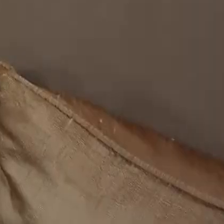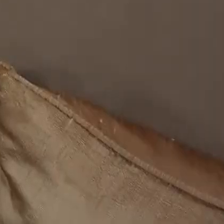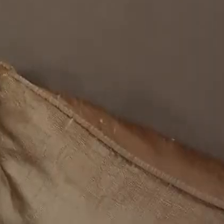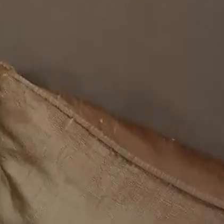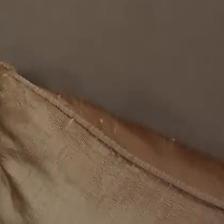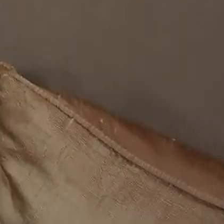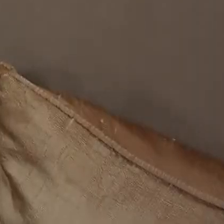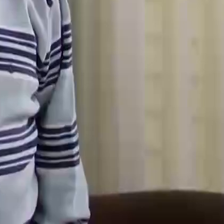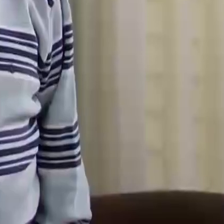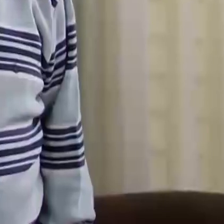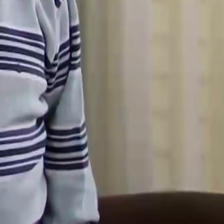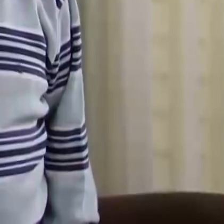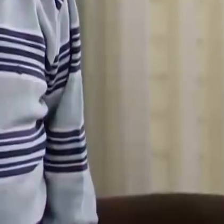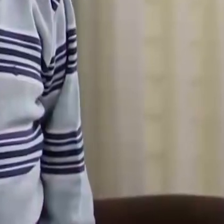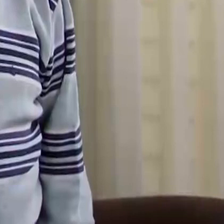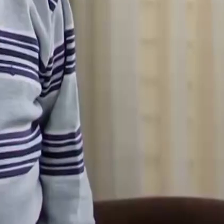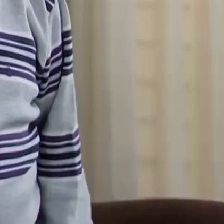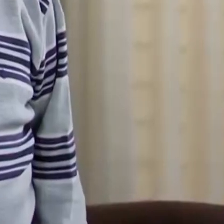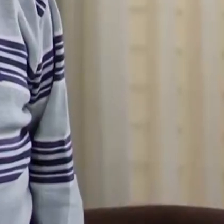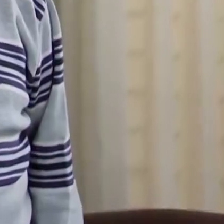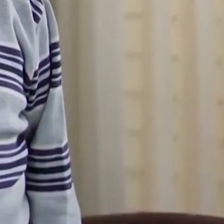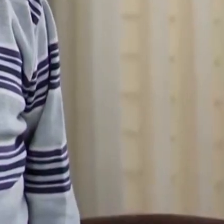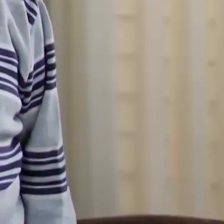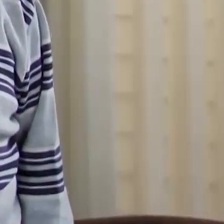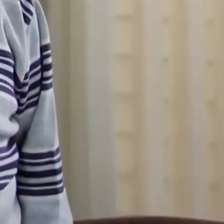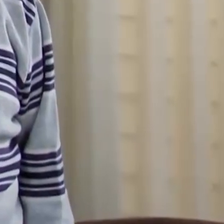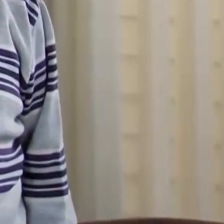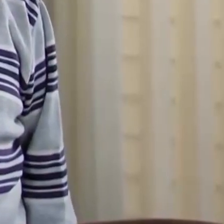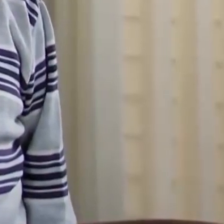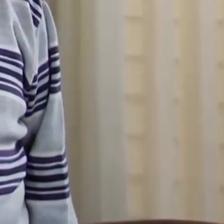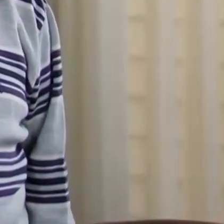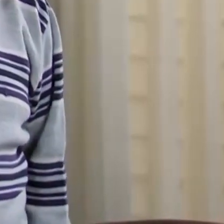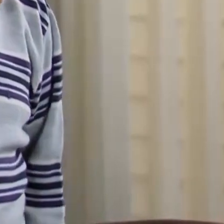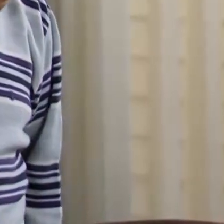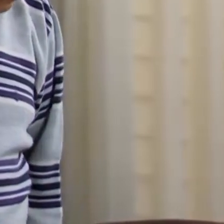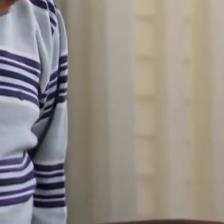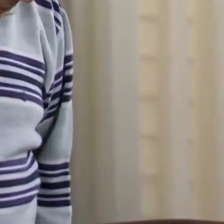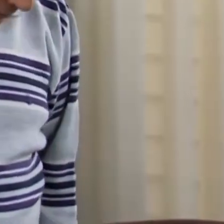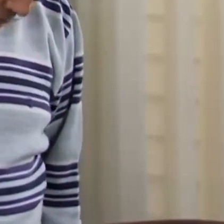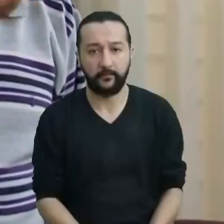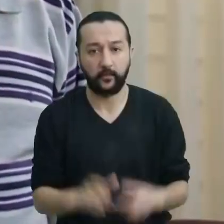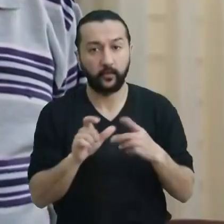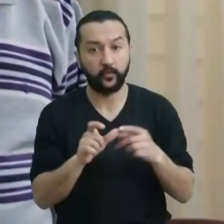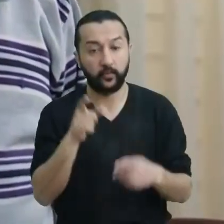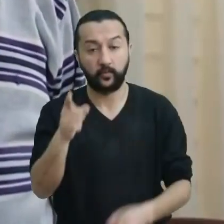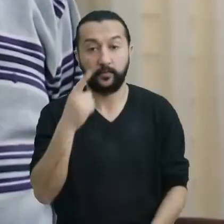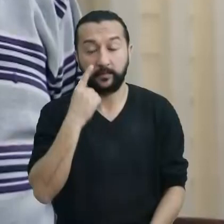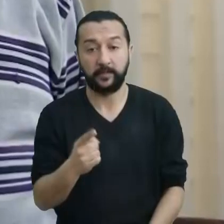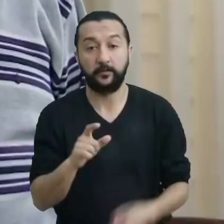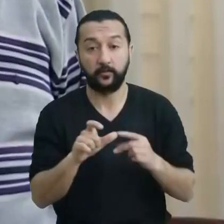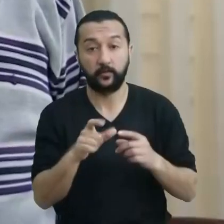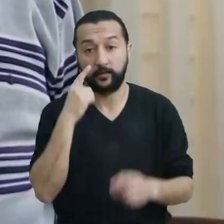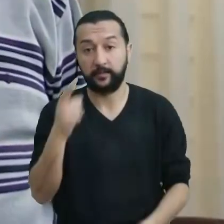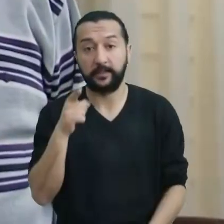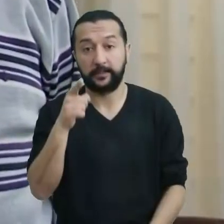Midayla koltuğun arasındaki karartıyı görünce gözleri kocaman açıldı Meryem'in. Serpil'in eli mindere doğru sarkık. Şükrü,